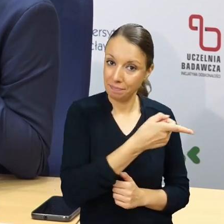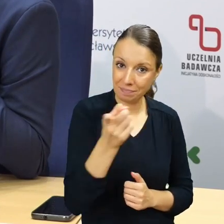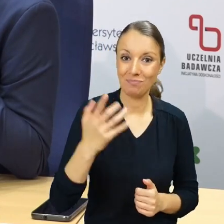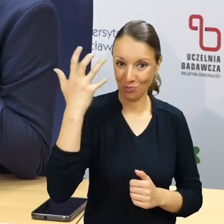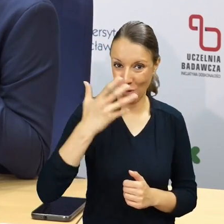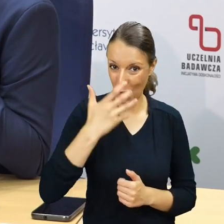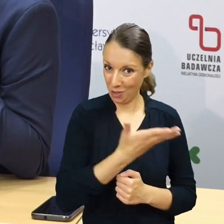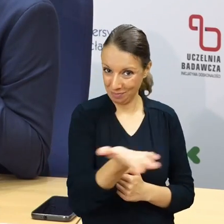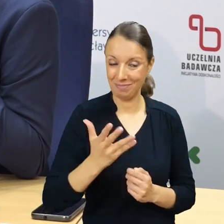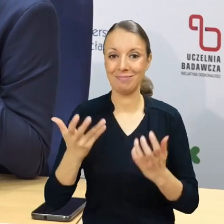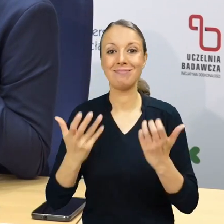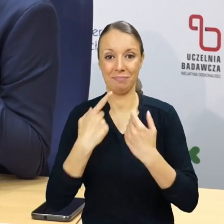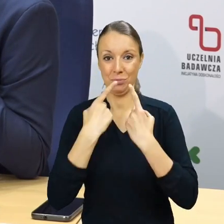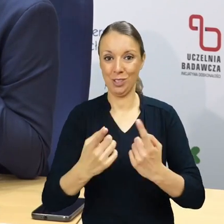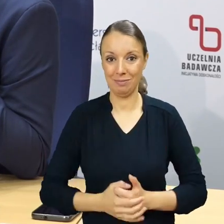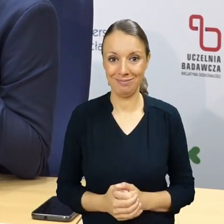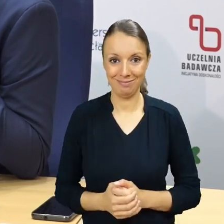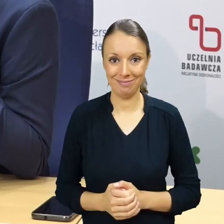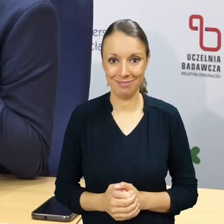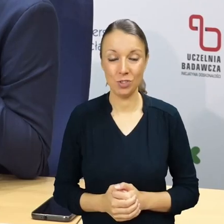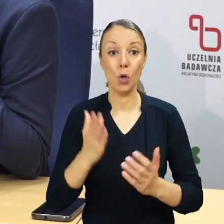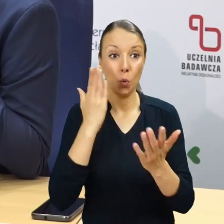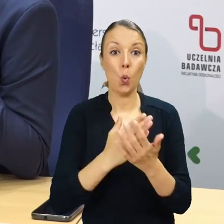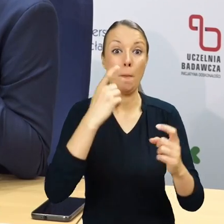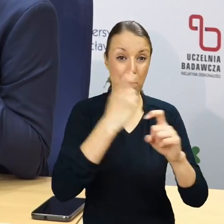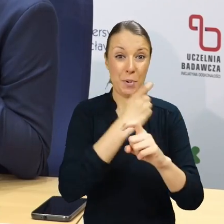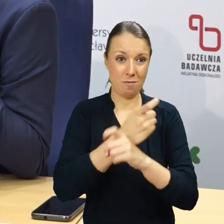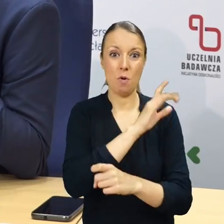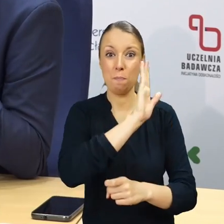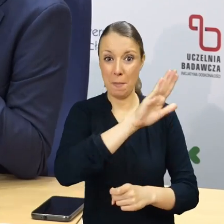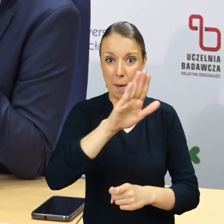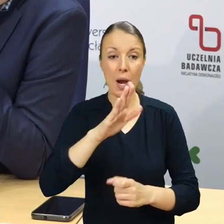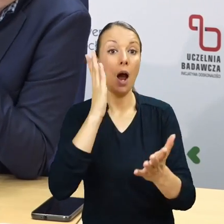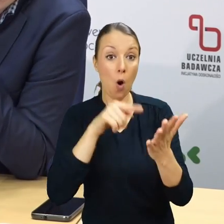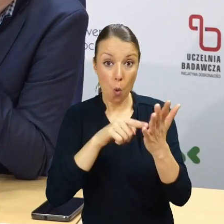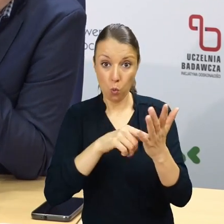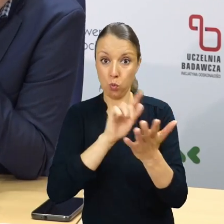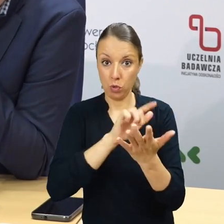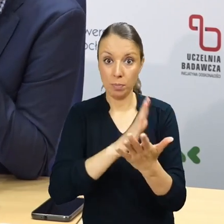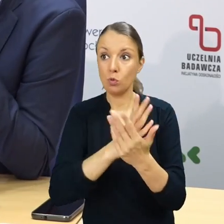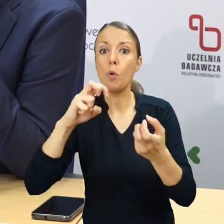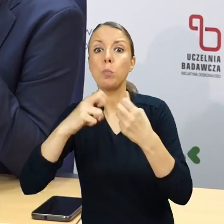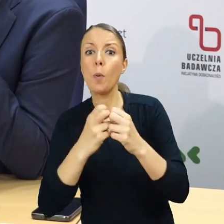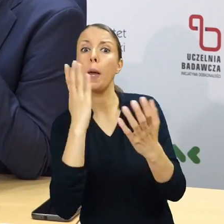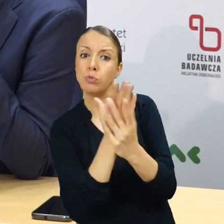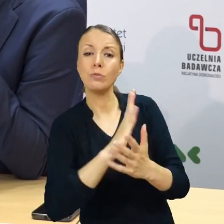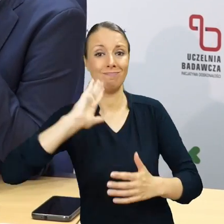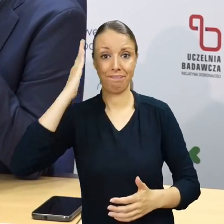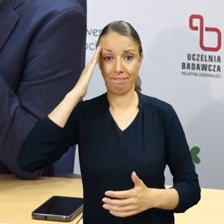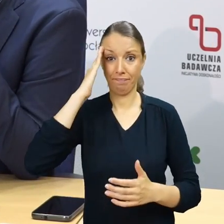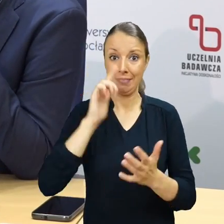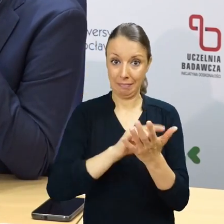ja chciałem zwrócić uwagę, że istnieją kraje, w których ten problem rzeczywiście dostrzeżono. Tylko on